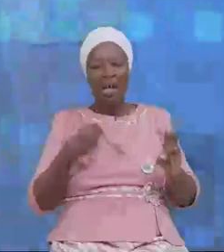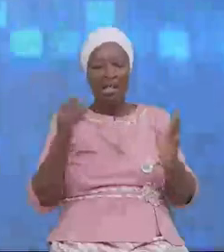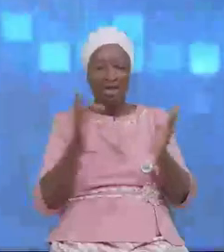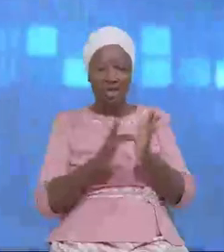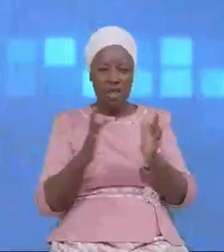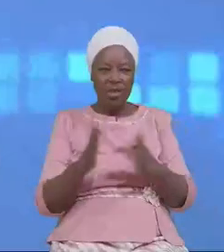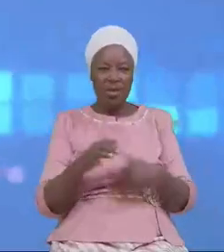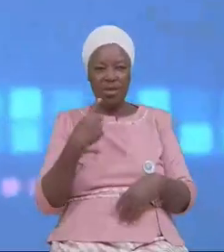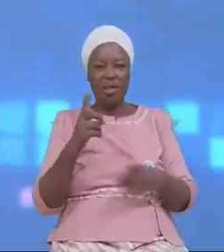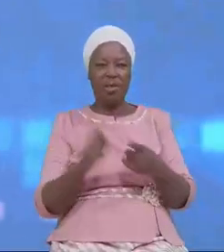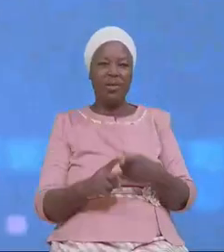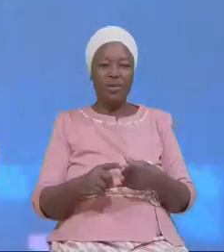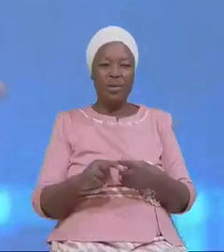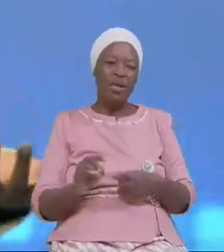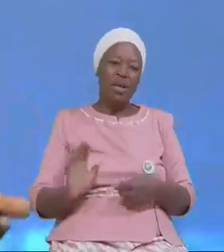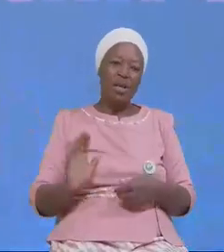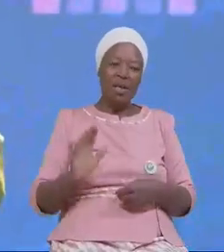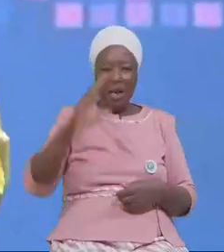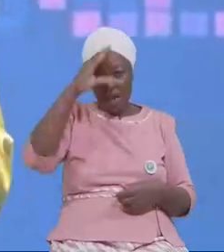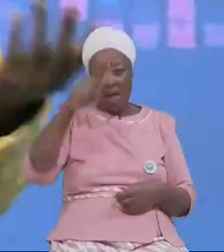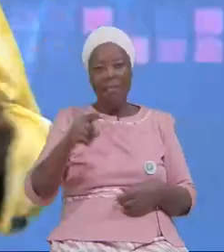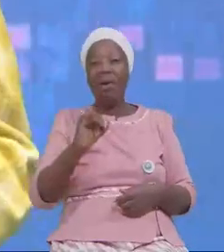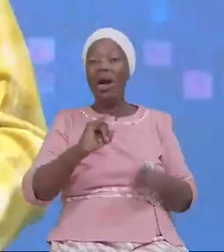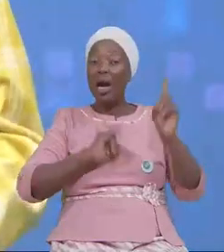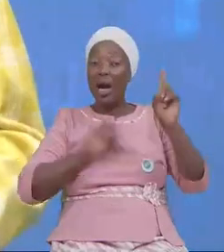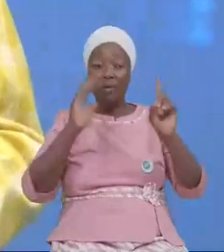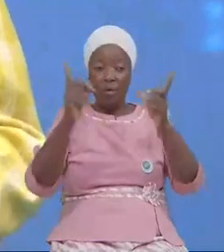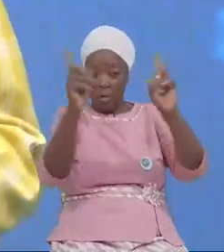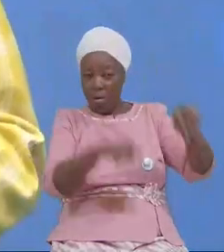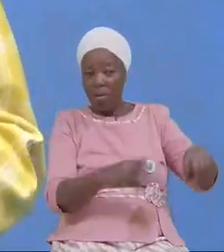lui dit, j'irai et je le guérirai.